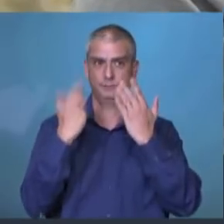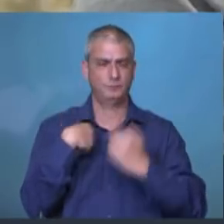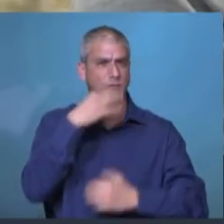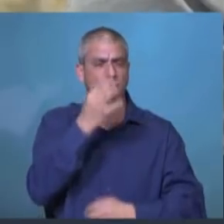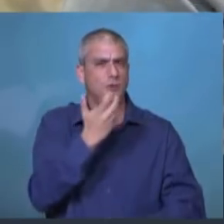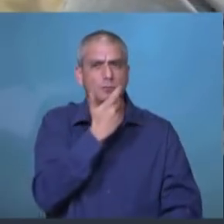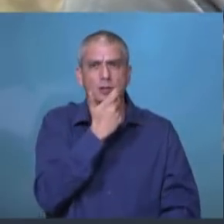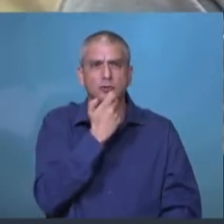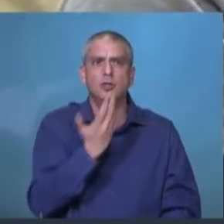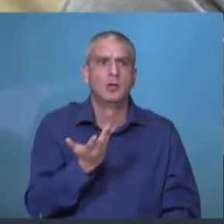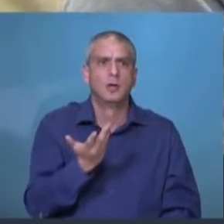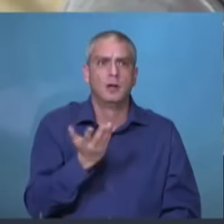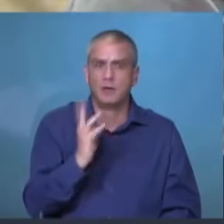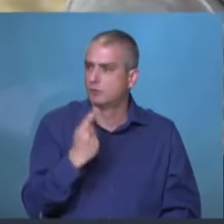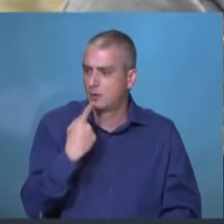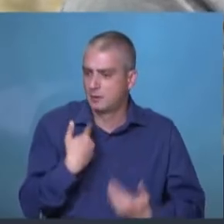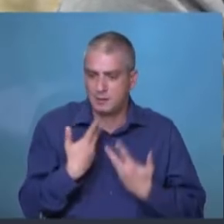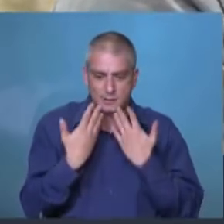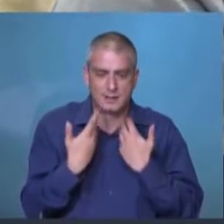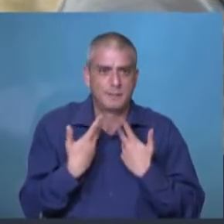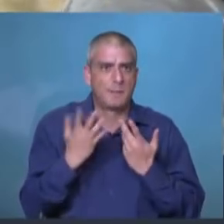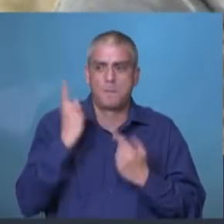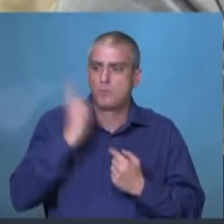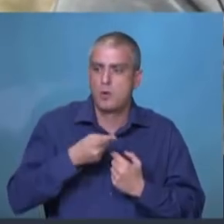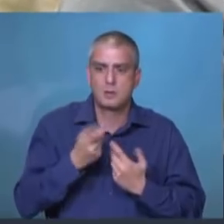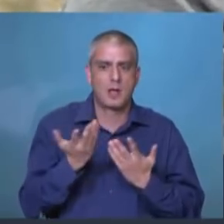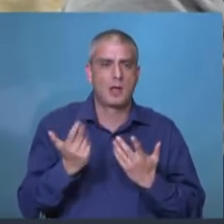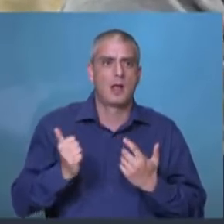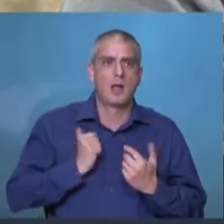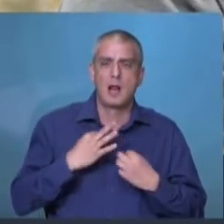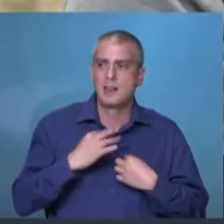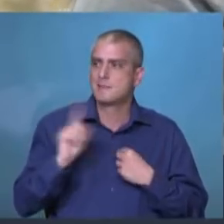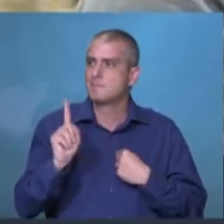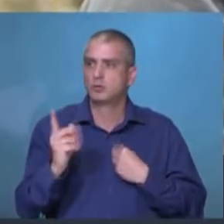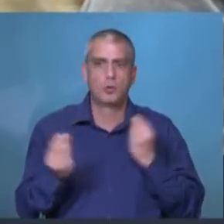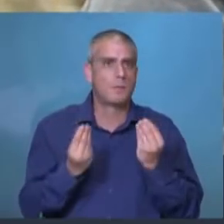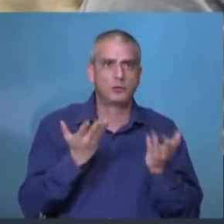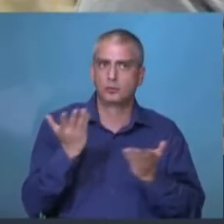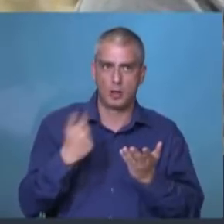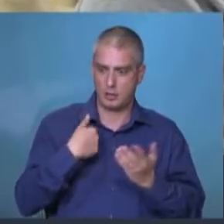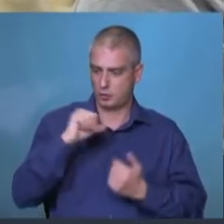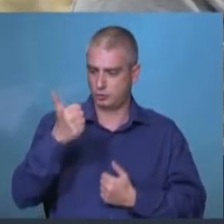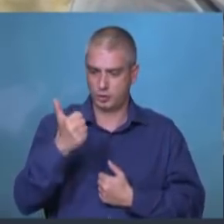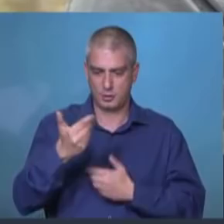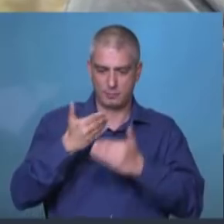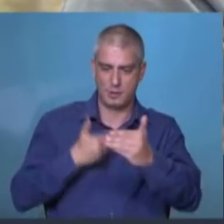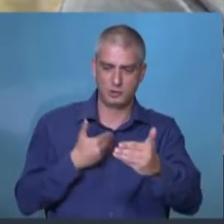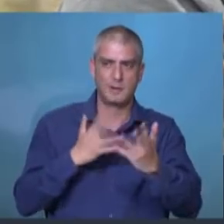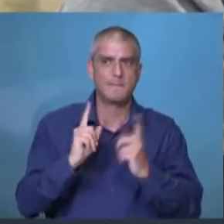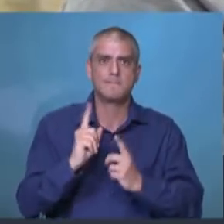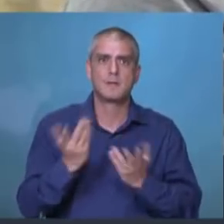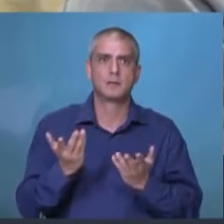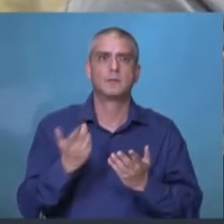בקשר, אפשר לקבל איזה תדריך, פקודה, כוחותינו, מישהו, משהו, אנחנו ראשונים, אנחנו לא ראשונים.